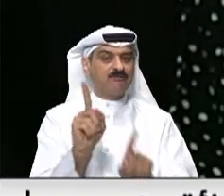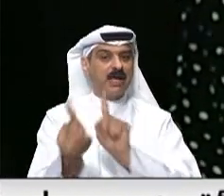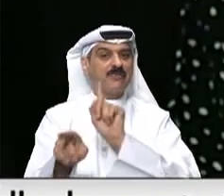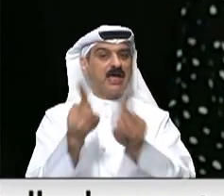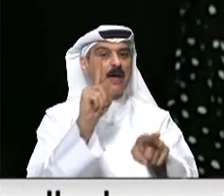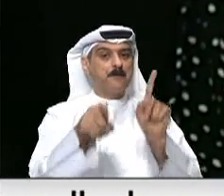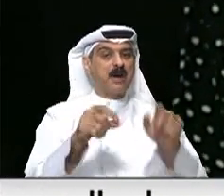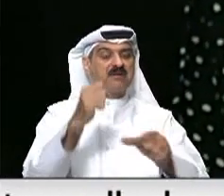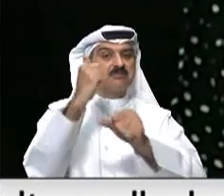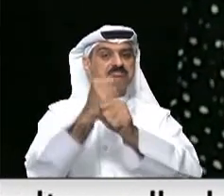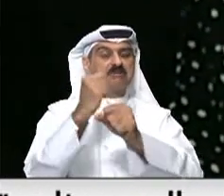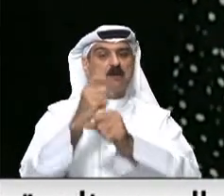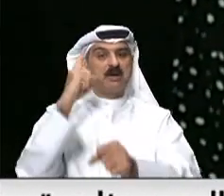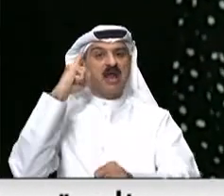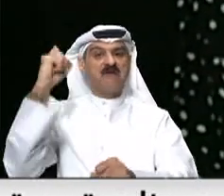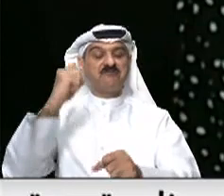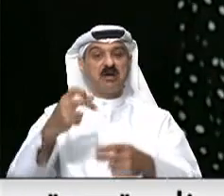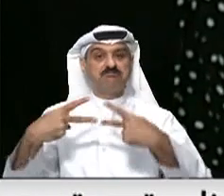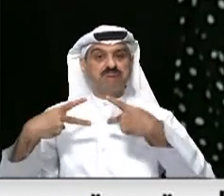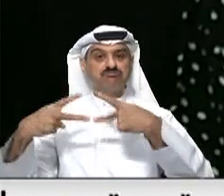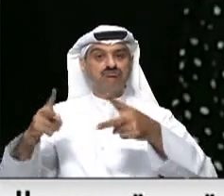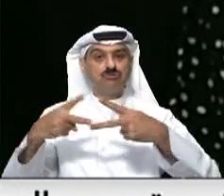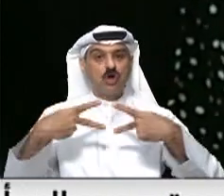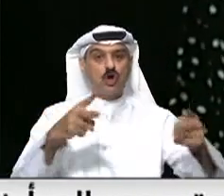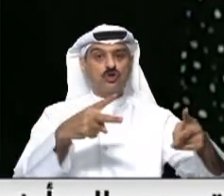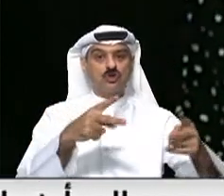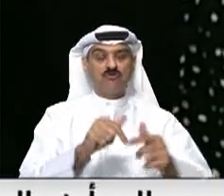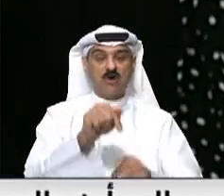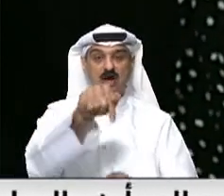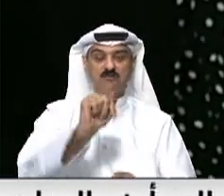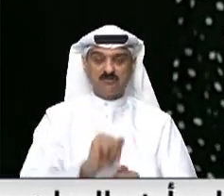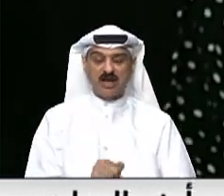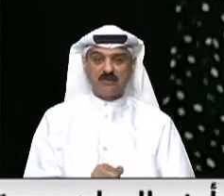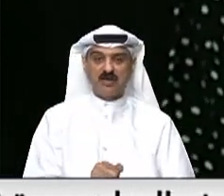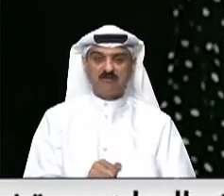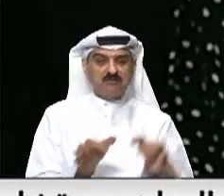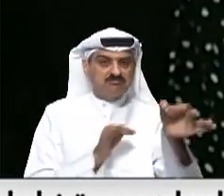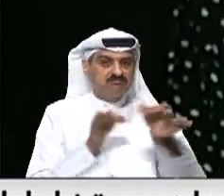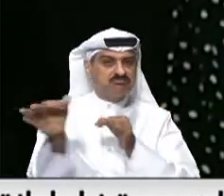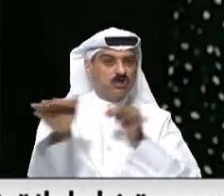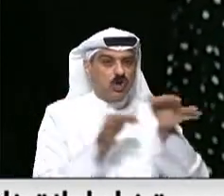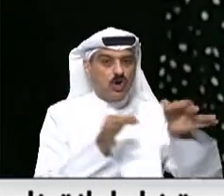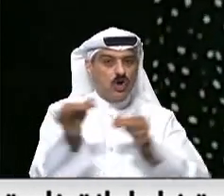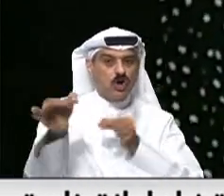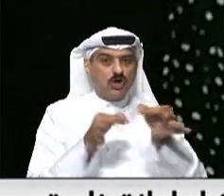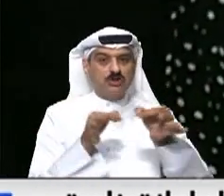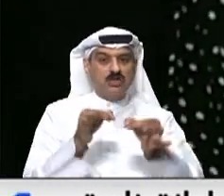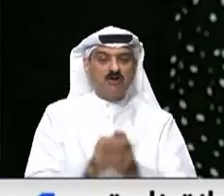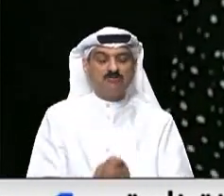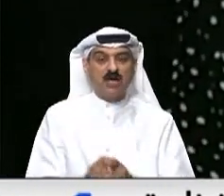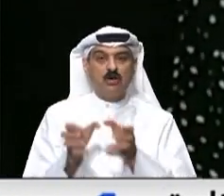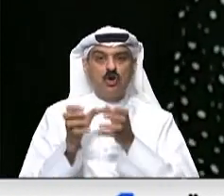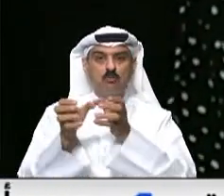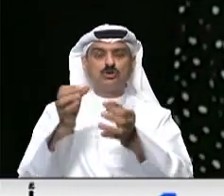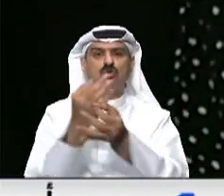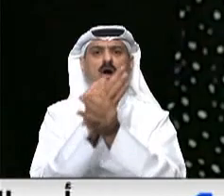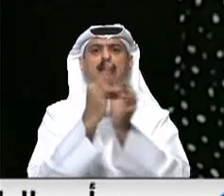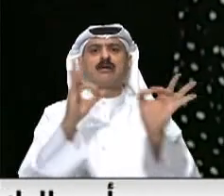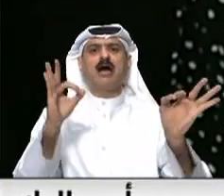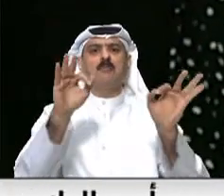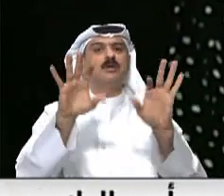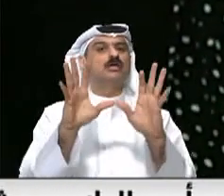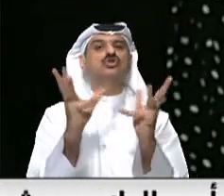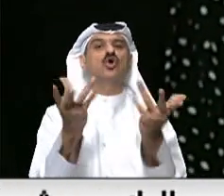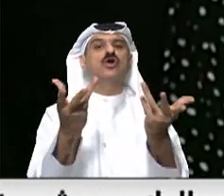قامت بالاتفاق مع يفغيني بريغوجين بهذه الخطة، ولا يدور الحديث عن مجموعة كاملة عن فاغنر. والدليل